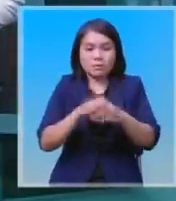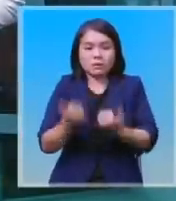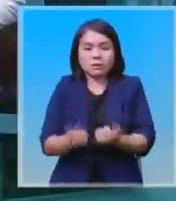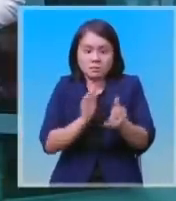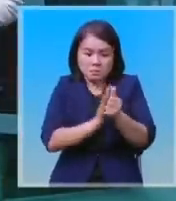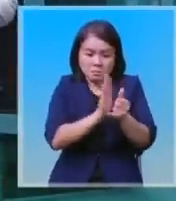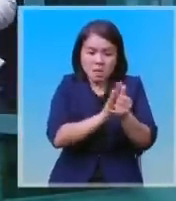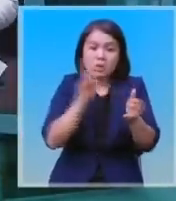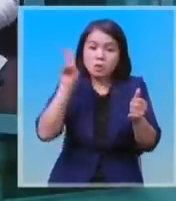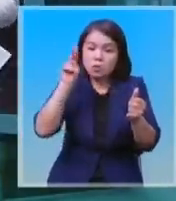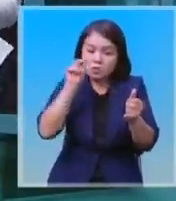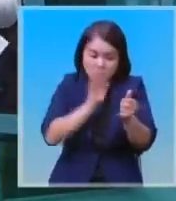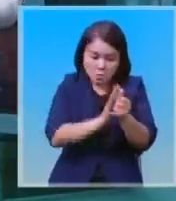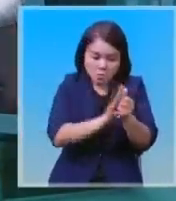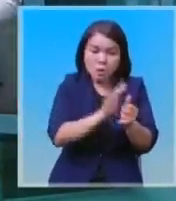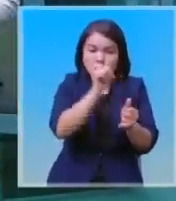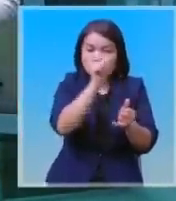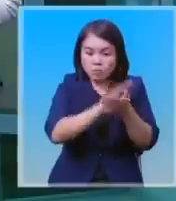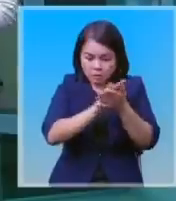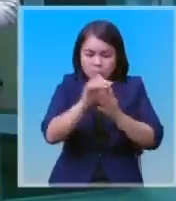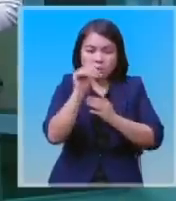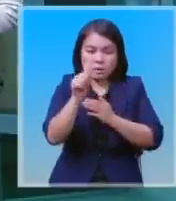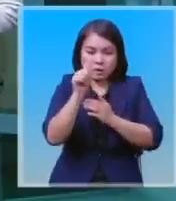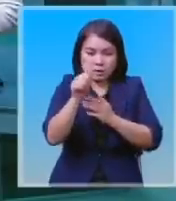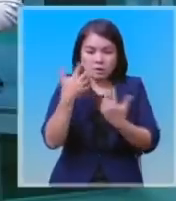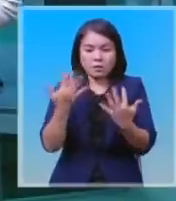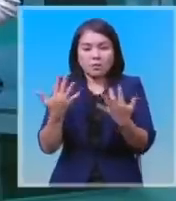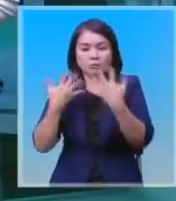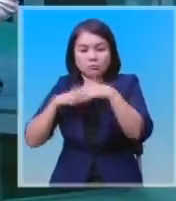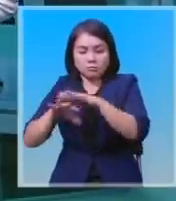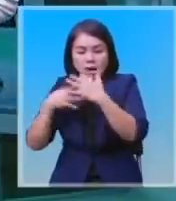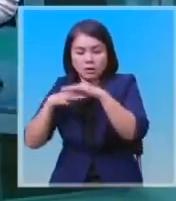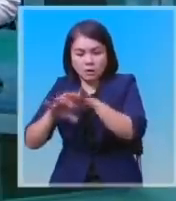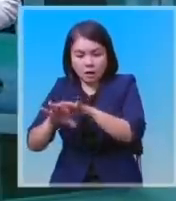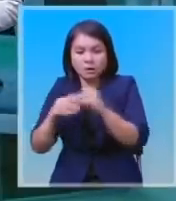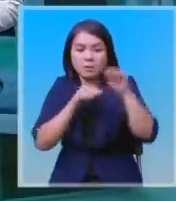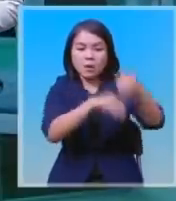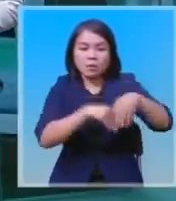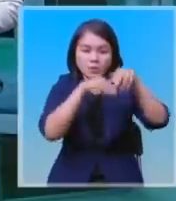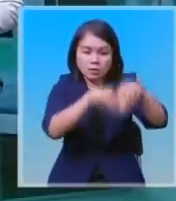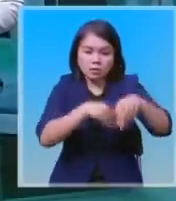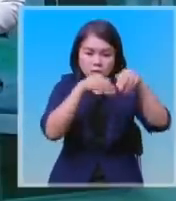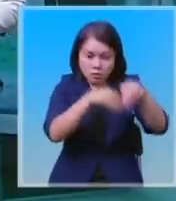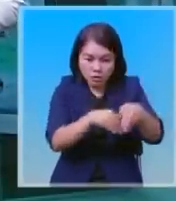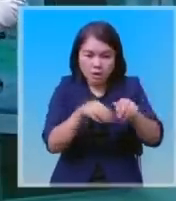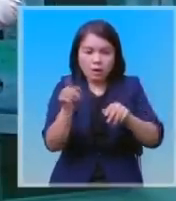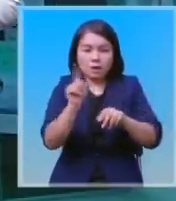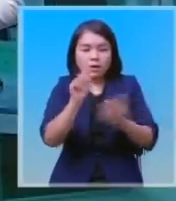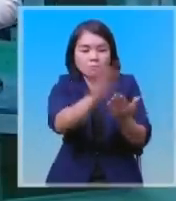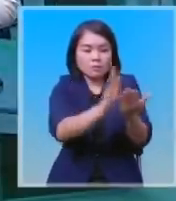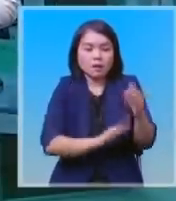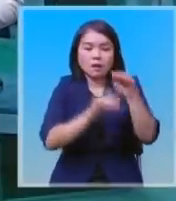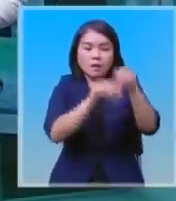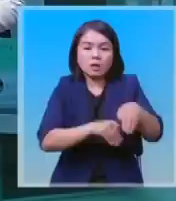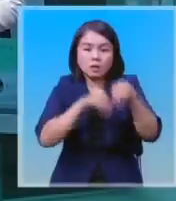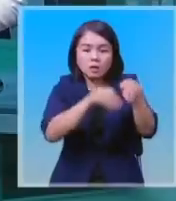ที่เรียบร้อยแล้วและ UNHCR ค่ะก็กำลังประสานงานไปที่ประเทศออสเตรเลียนะคะเพื่อที่จะให้ทางออสเตรเลียเนี่ยพิจารณา